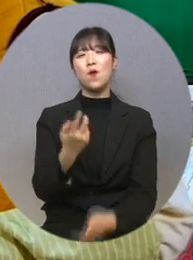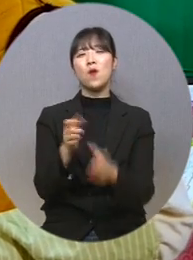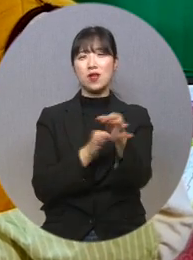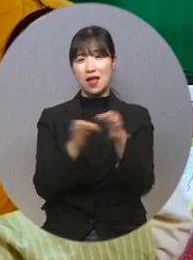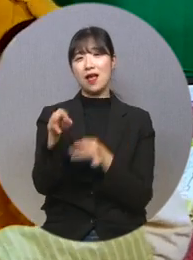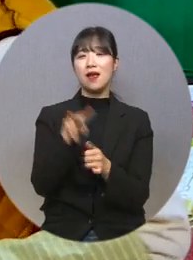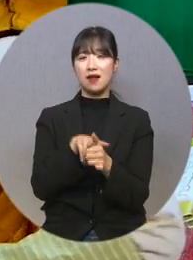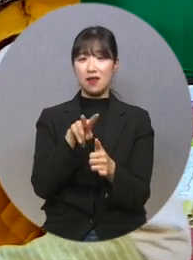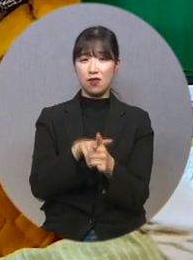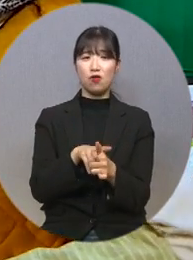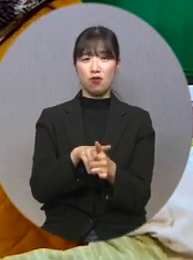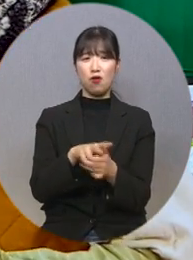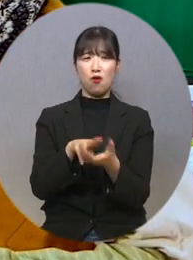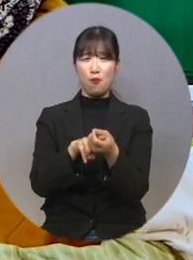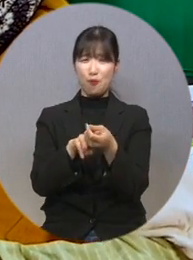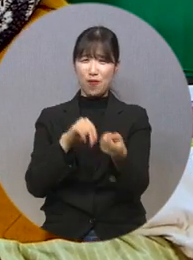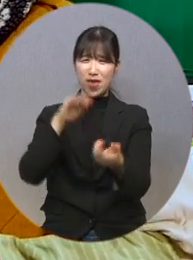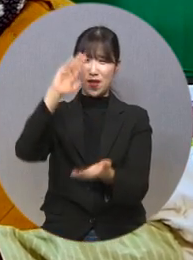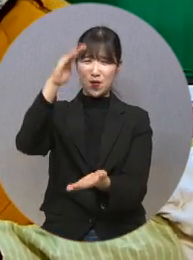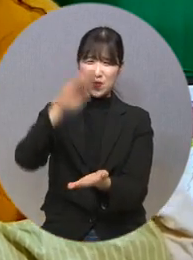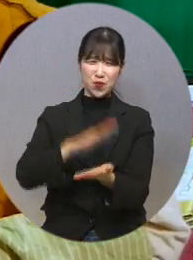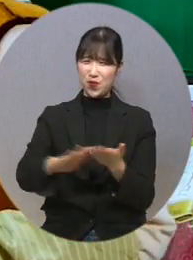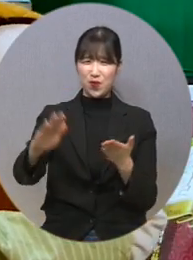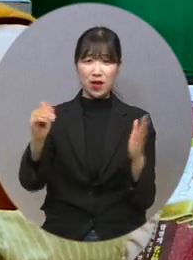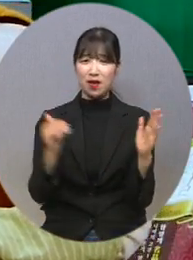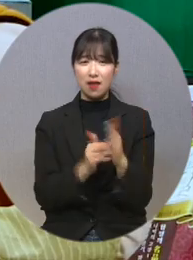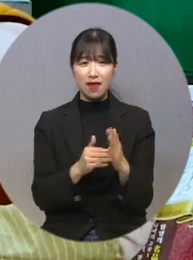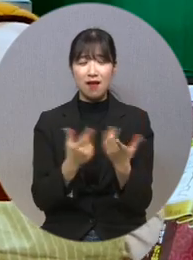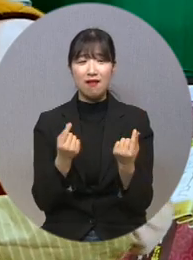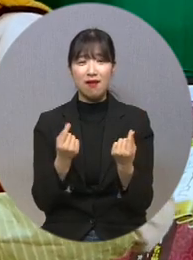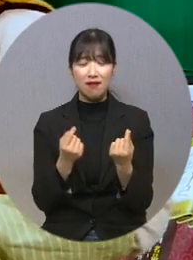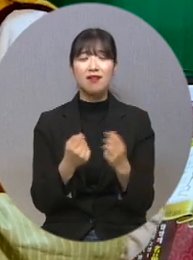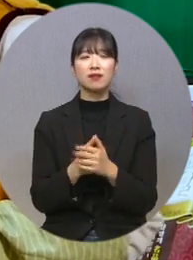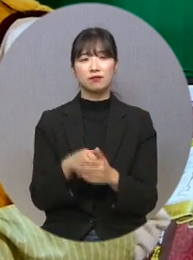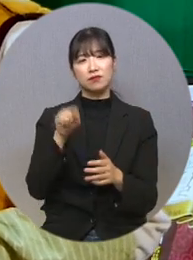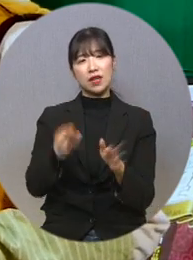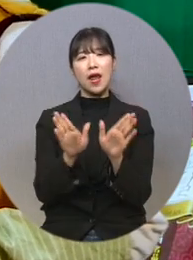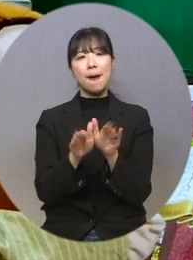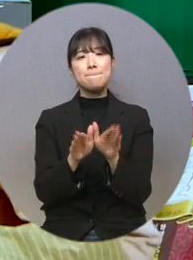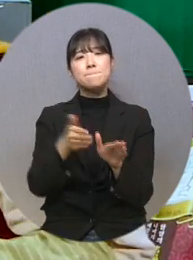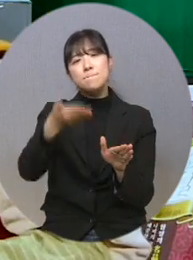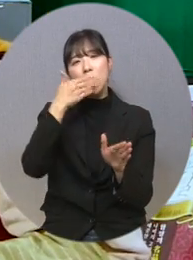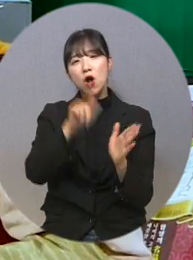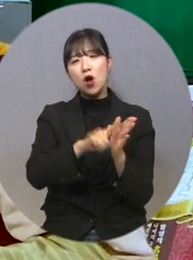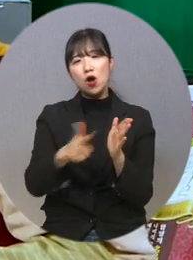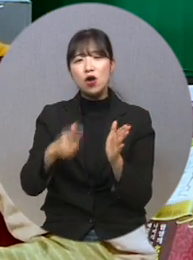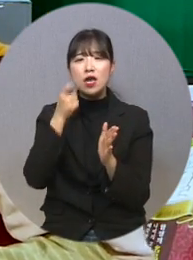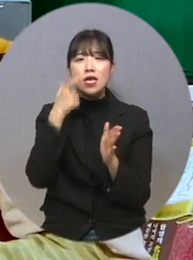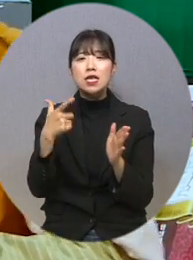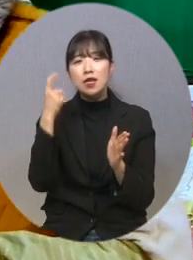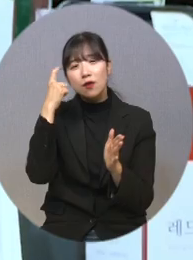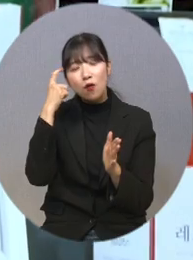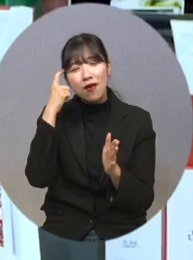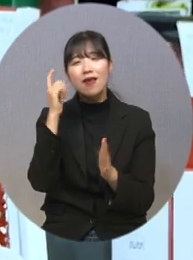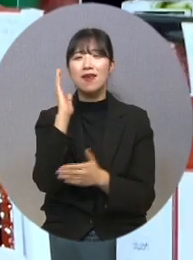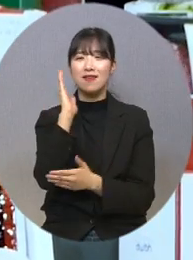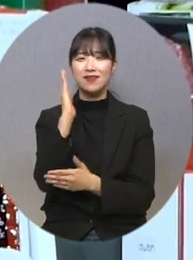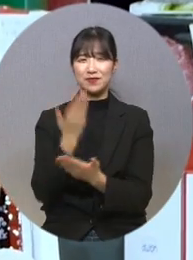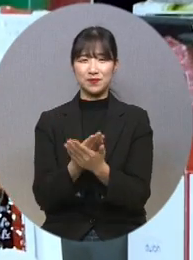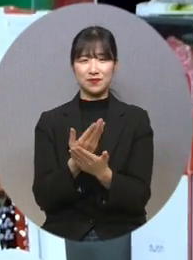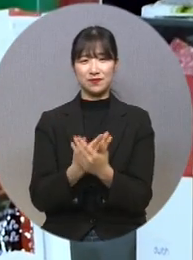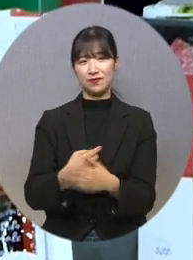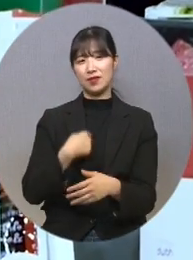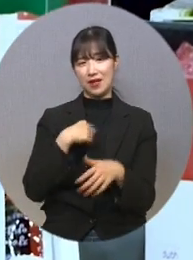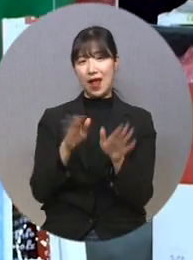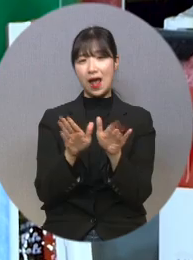진짜 거의 매진 인방 아니겠습니까? 매진 인방. 아, 예, 맞습니다. 왜 이렇게 한평에 이 먹거리들이 인기가 있는지 좀 말씀 좀 부탁드리도록 하겠습니다. 저희